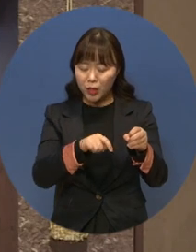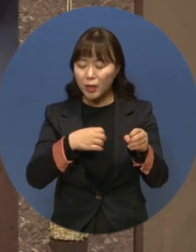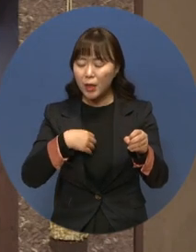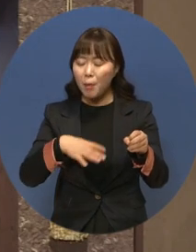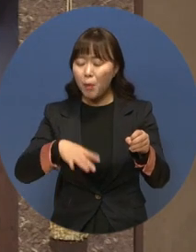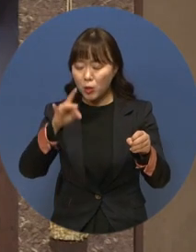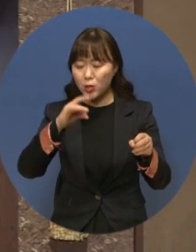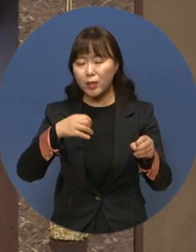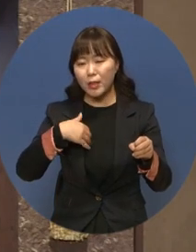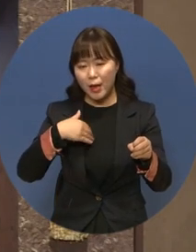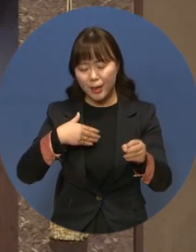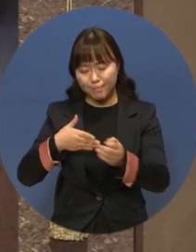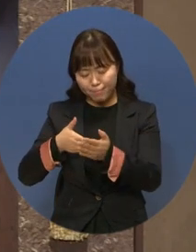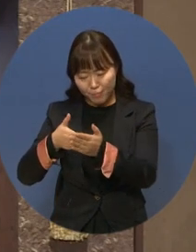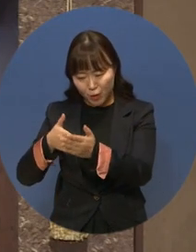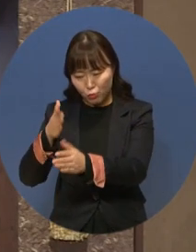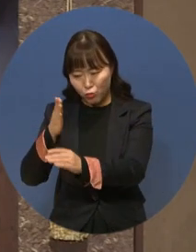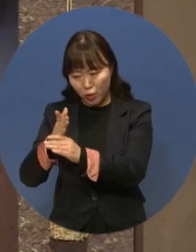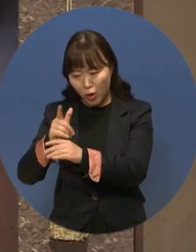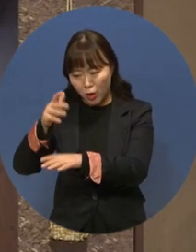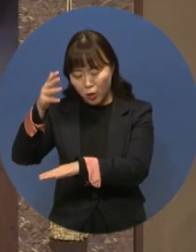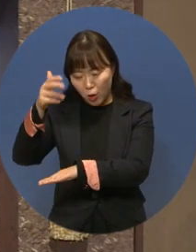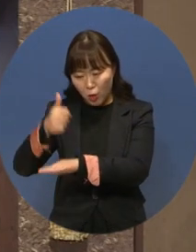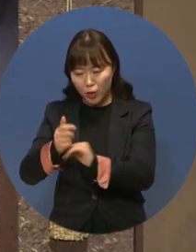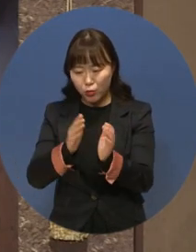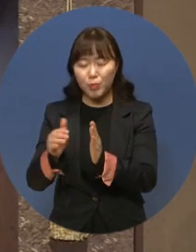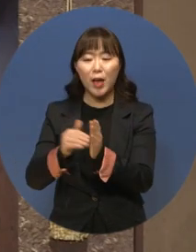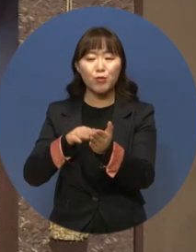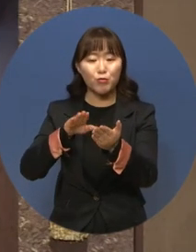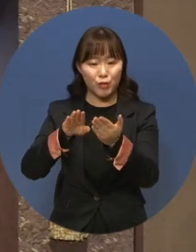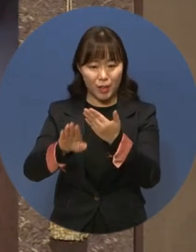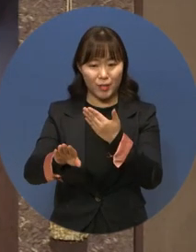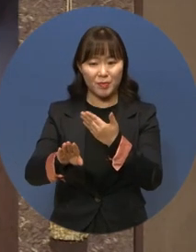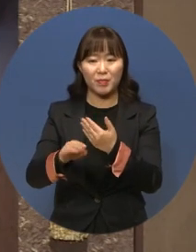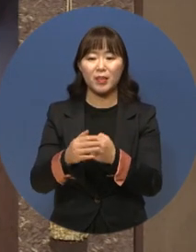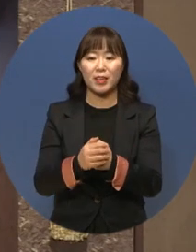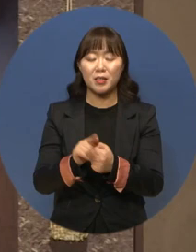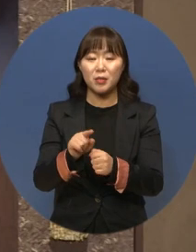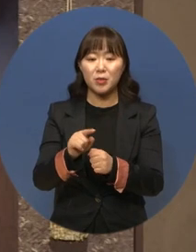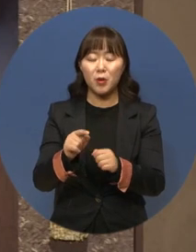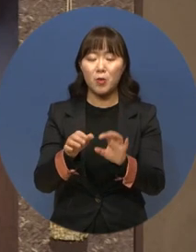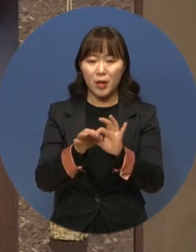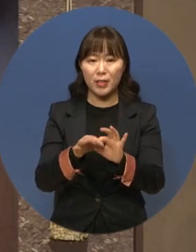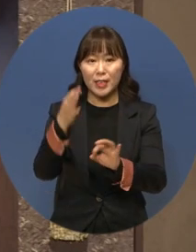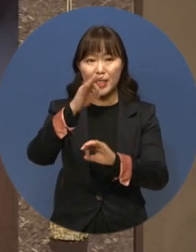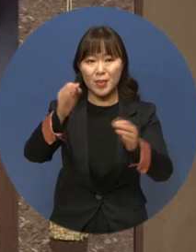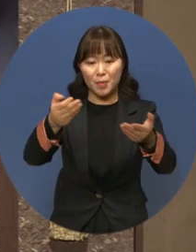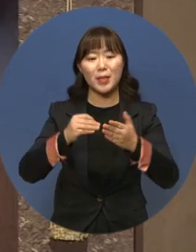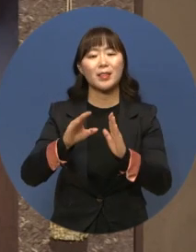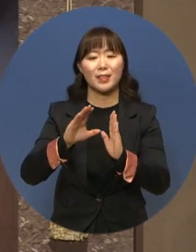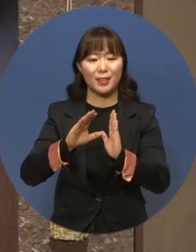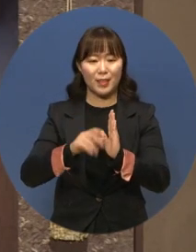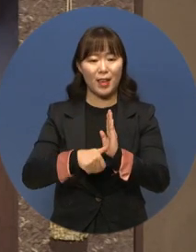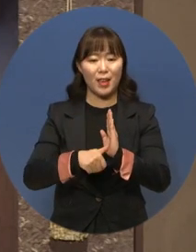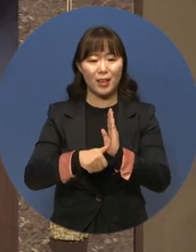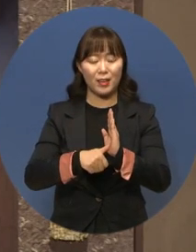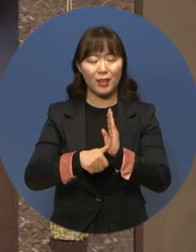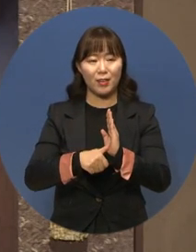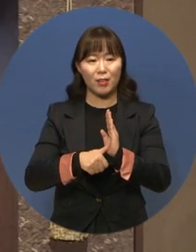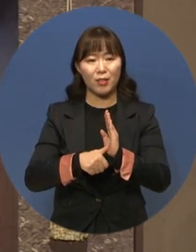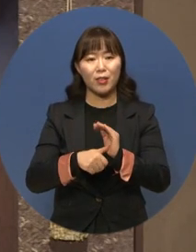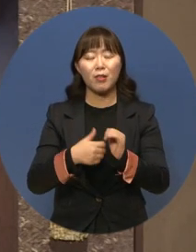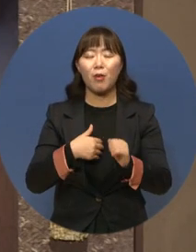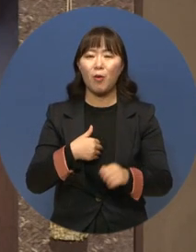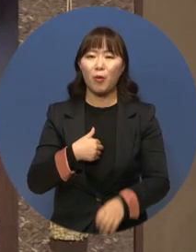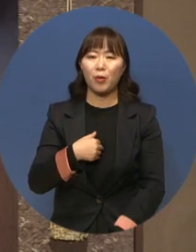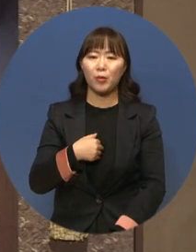이 결과물을 만들어 놓고 그 다음에 그것에 의해서 인정을 받았을 때 예. 제가